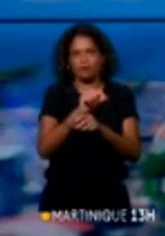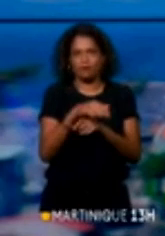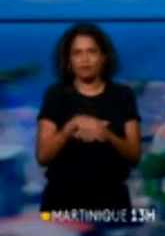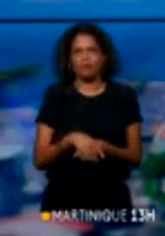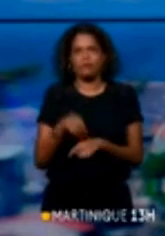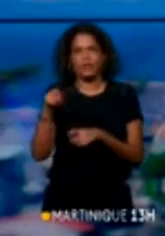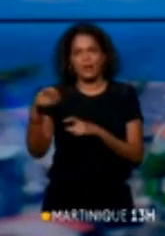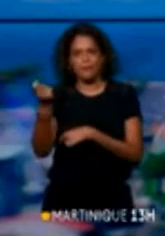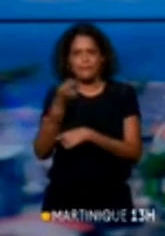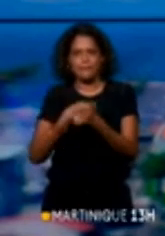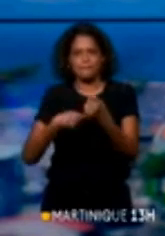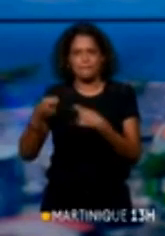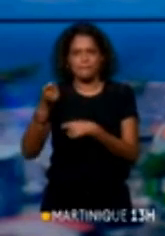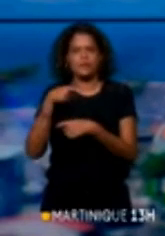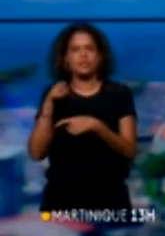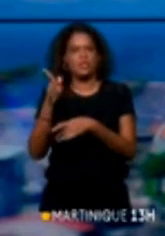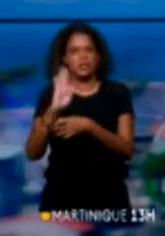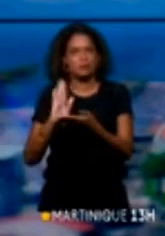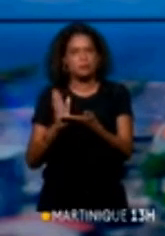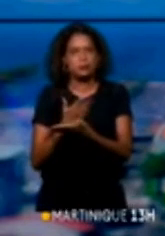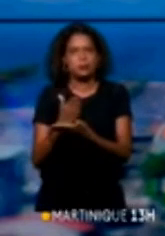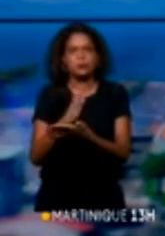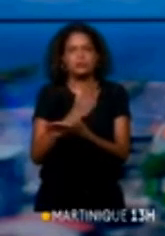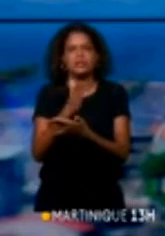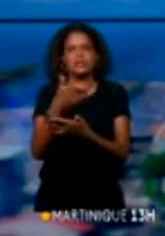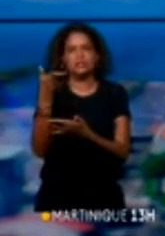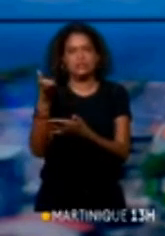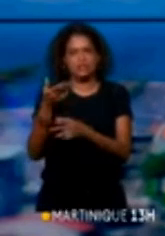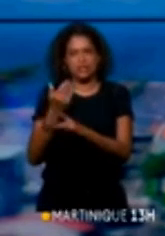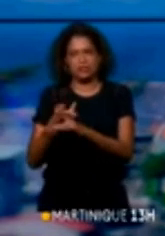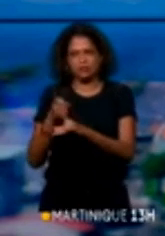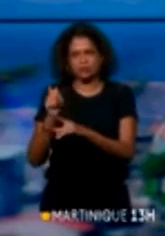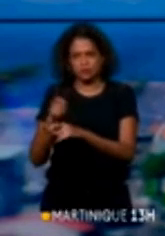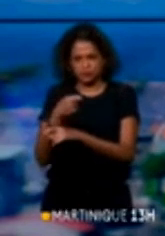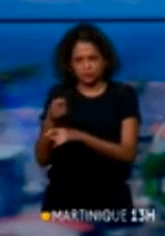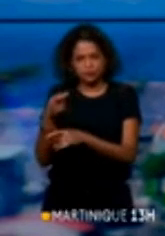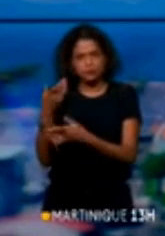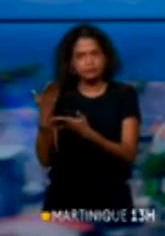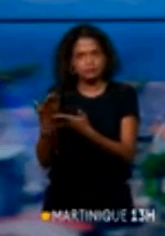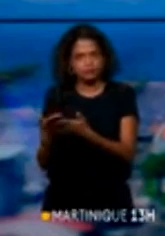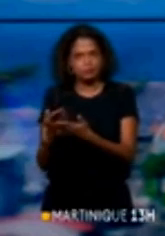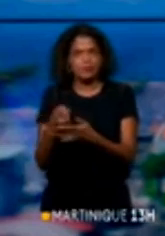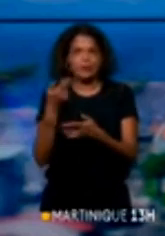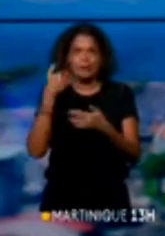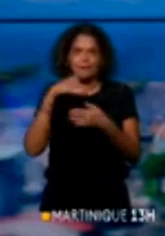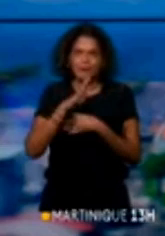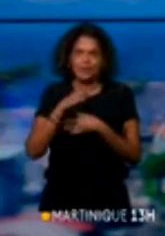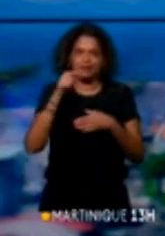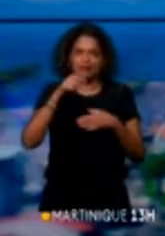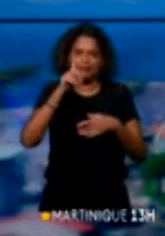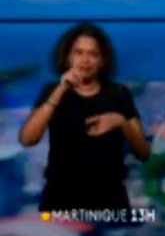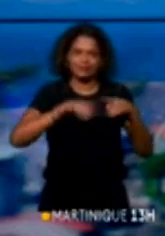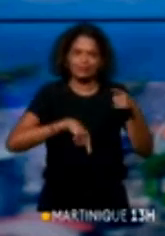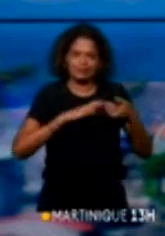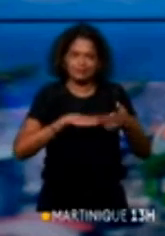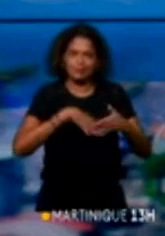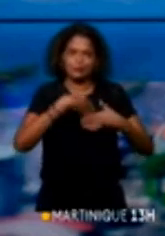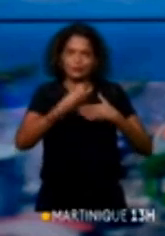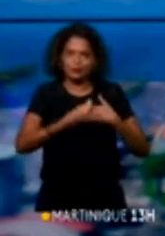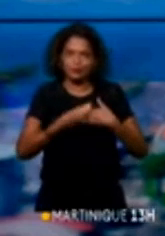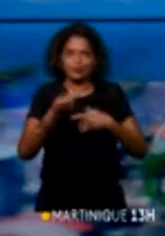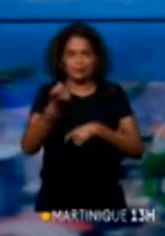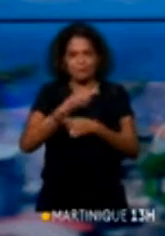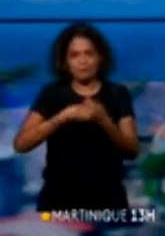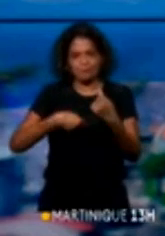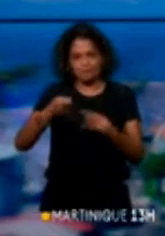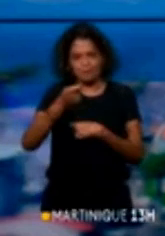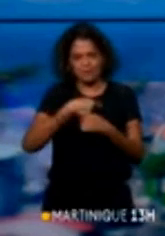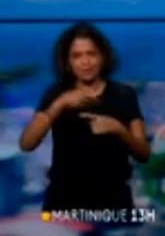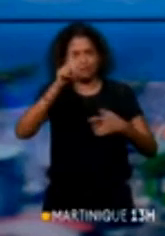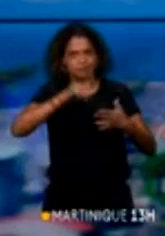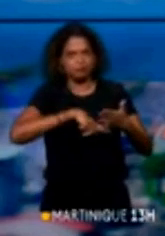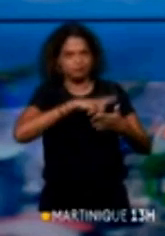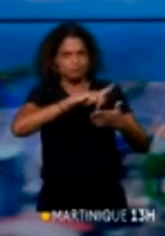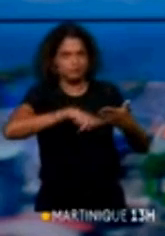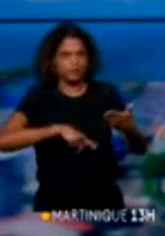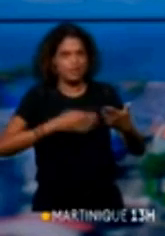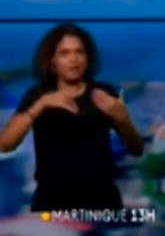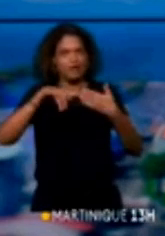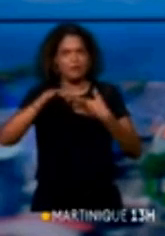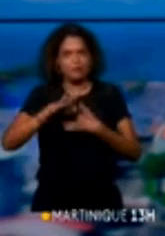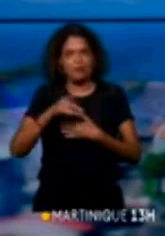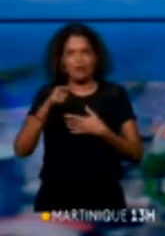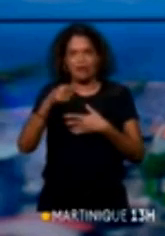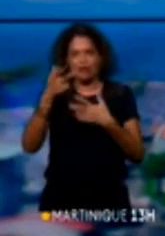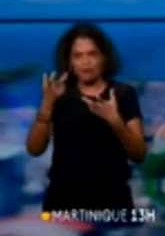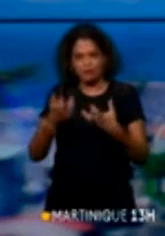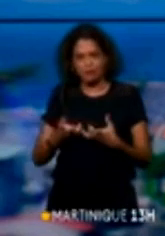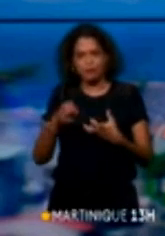de la poésie que devait se dérouler la soirée du prix 2020. Couvre-feu oblige, le marché a été annulé, mais l'organisation du prix a tenu à maintenir